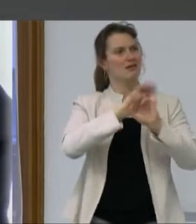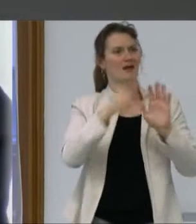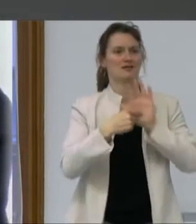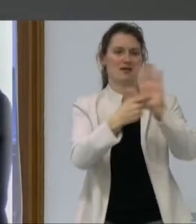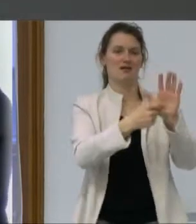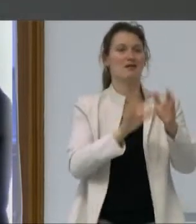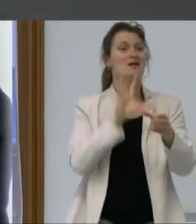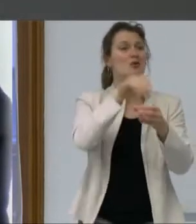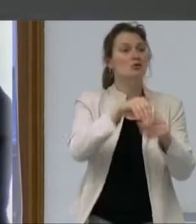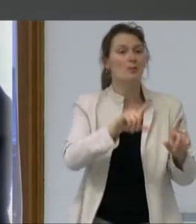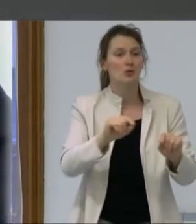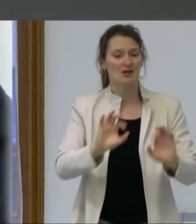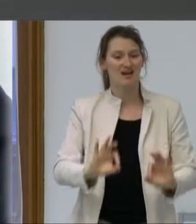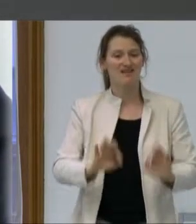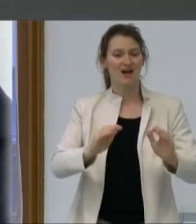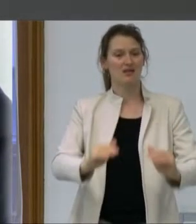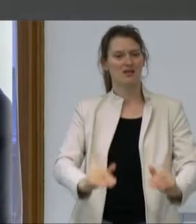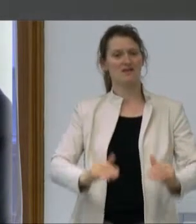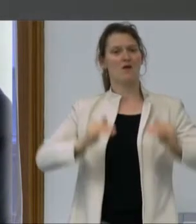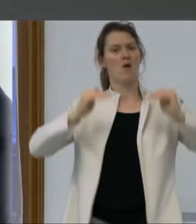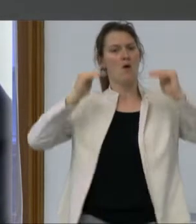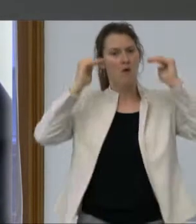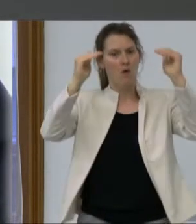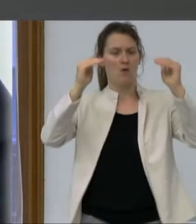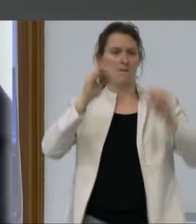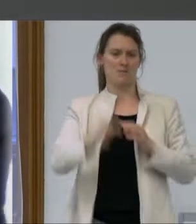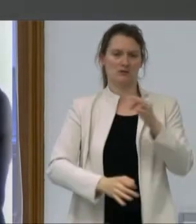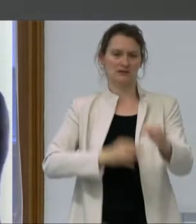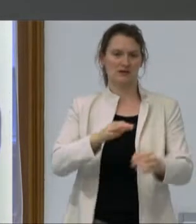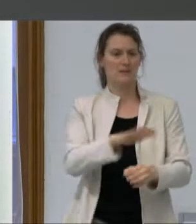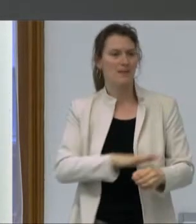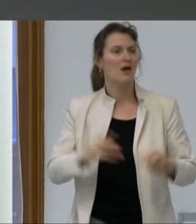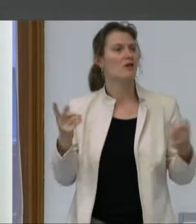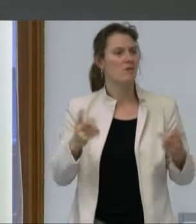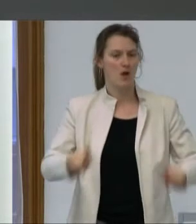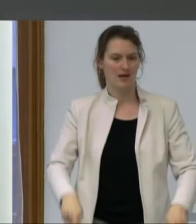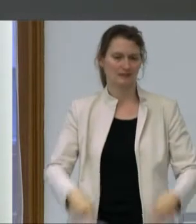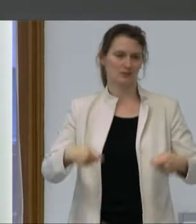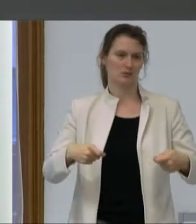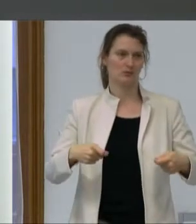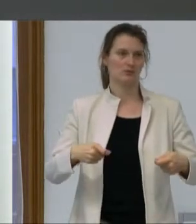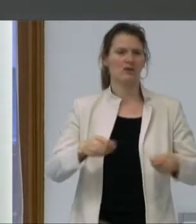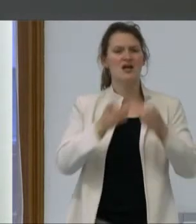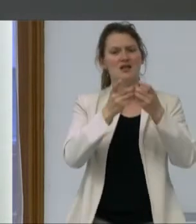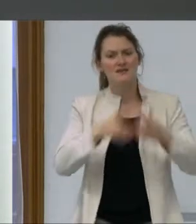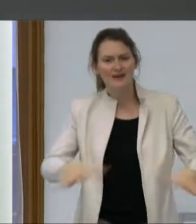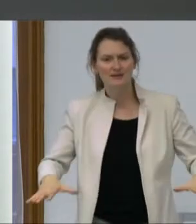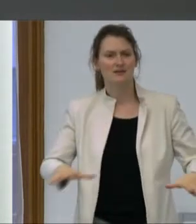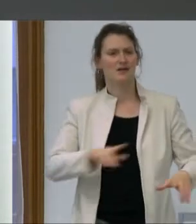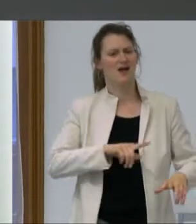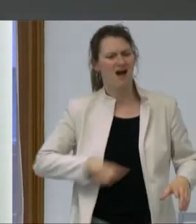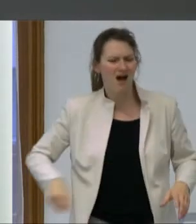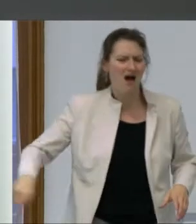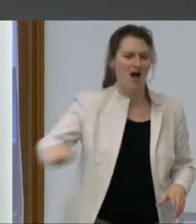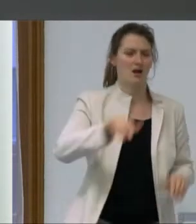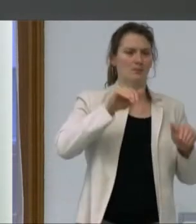Inklusion um einen qualitativ hochwertigen Prozess der Erziehung geht, bei dem die Diversität aller respektiert